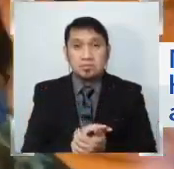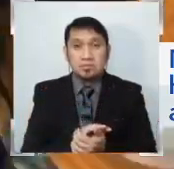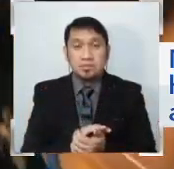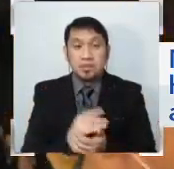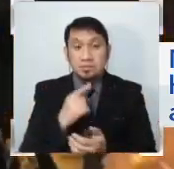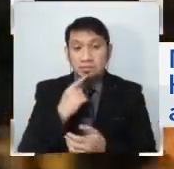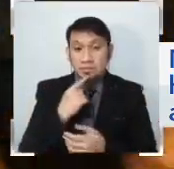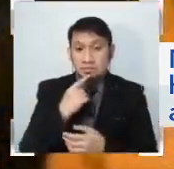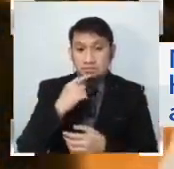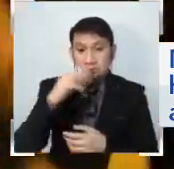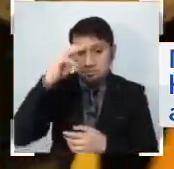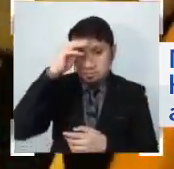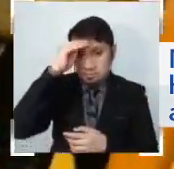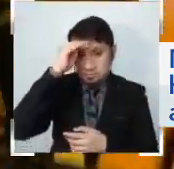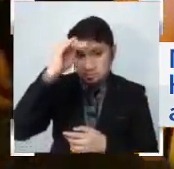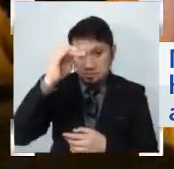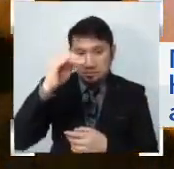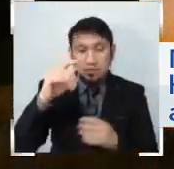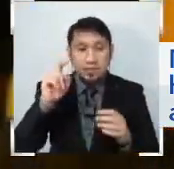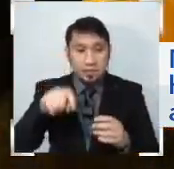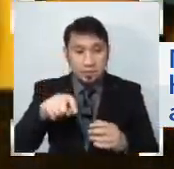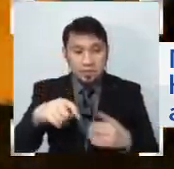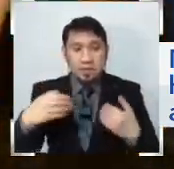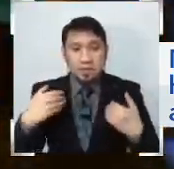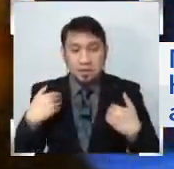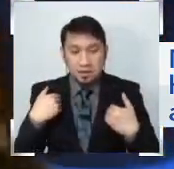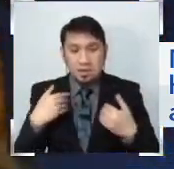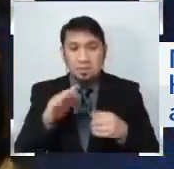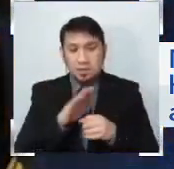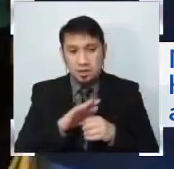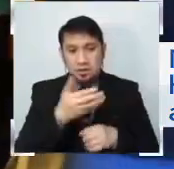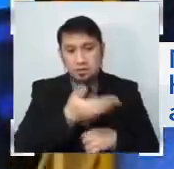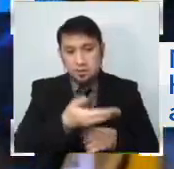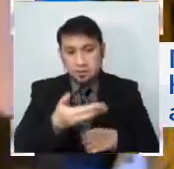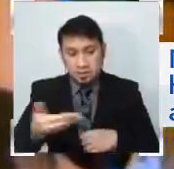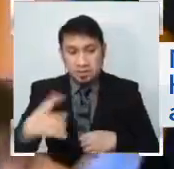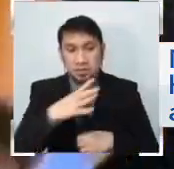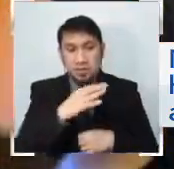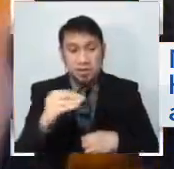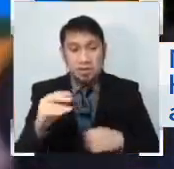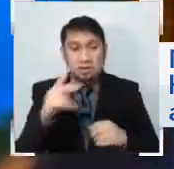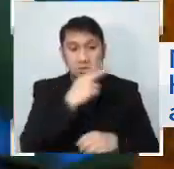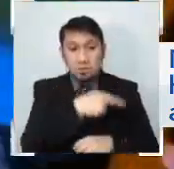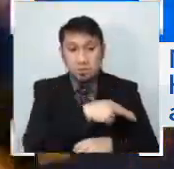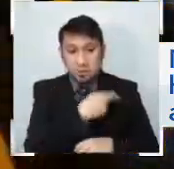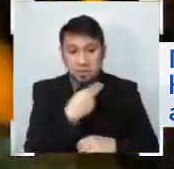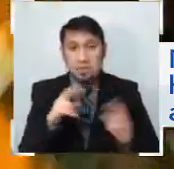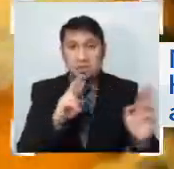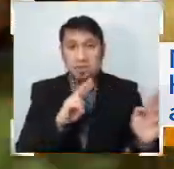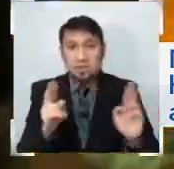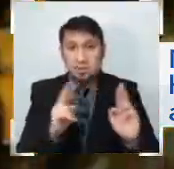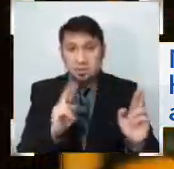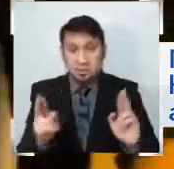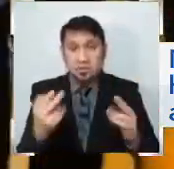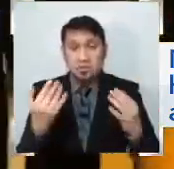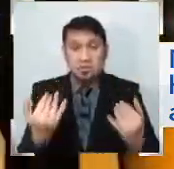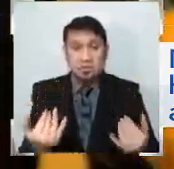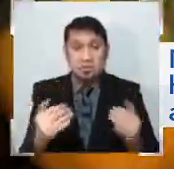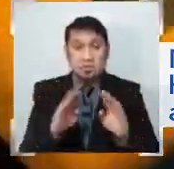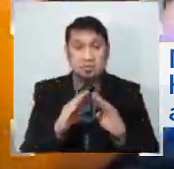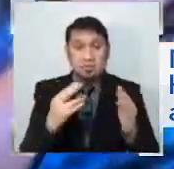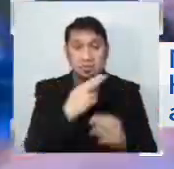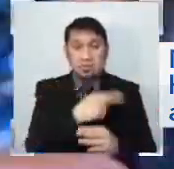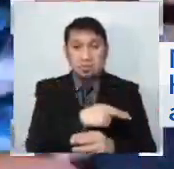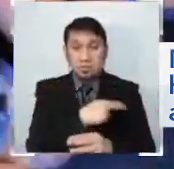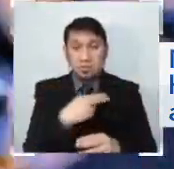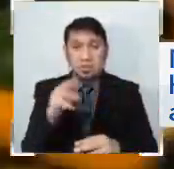kailangan daw tiyakin na may sapat na mga kagamitan at kahandaan ng mga ospital. Bukas naman daw ang mga ospital ng Manila LGU para